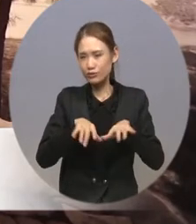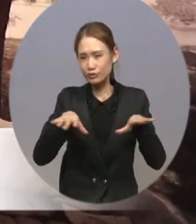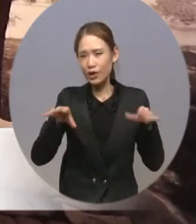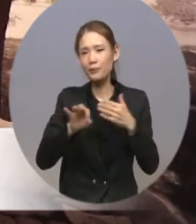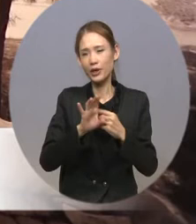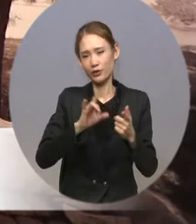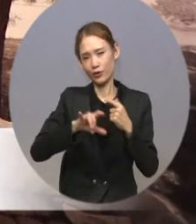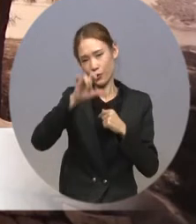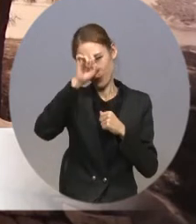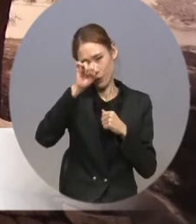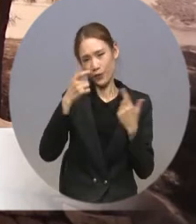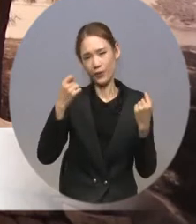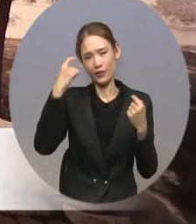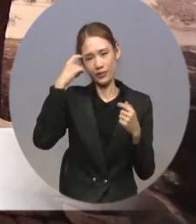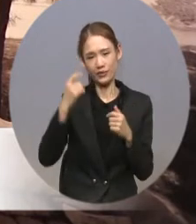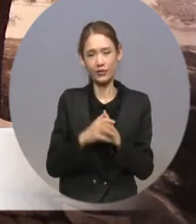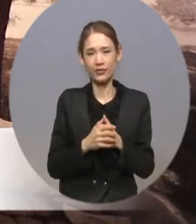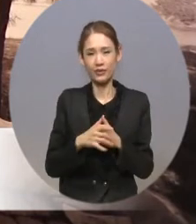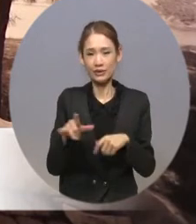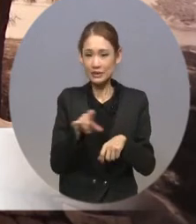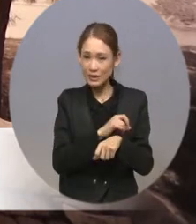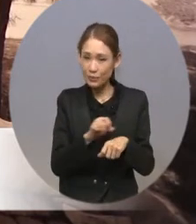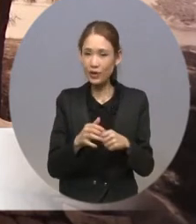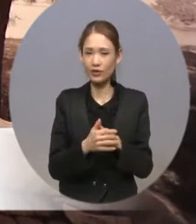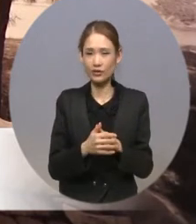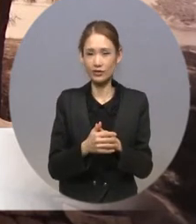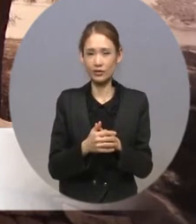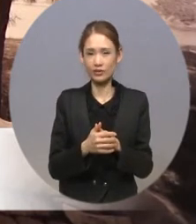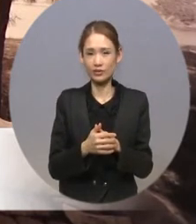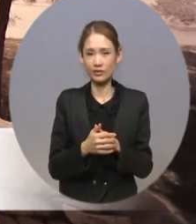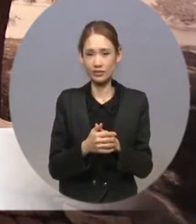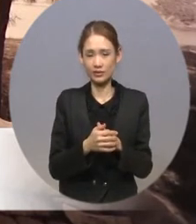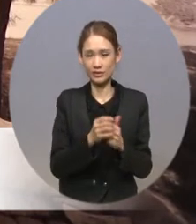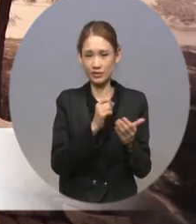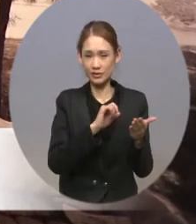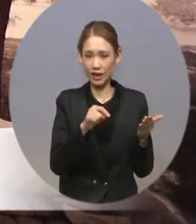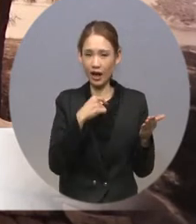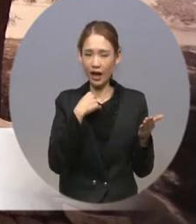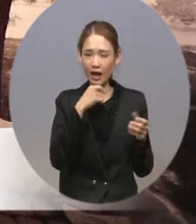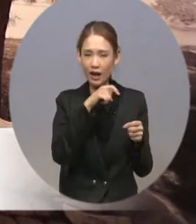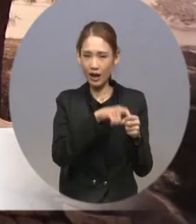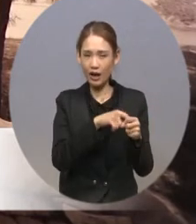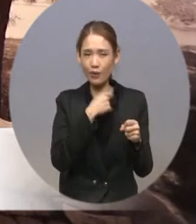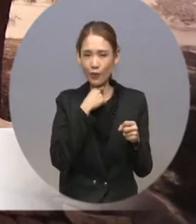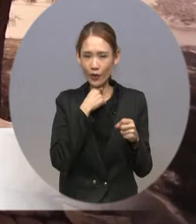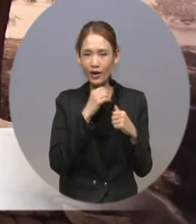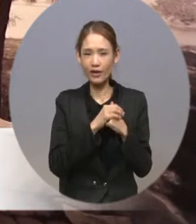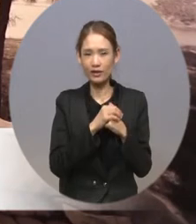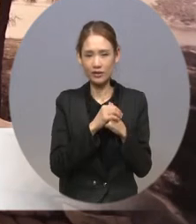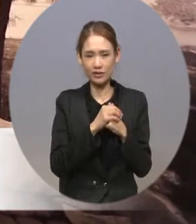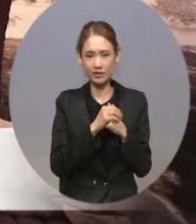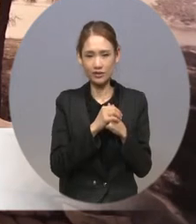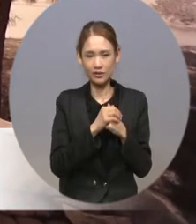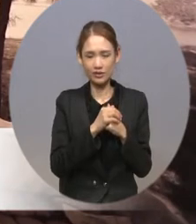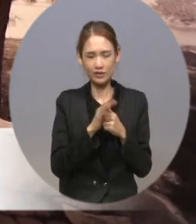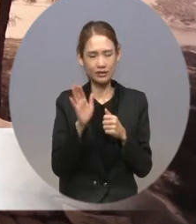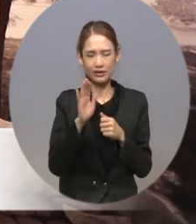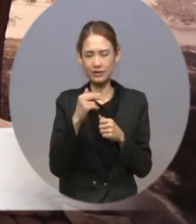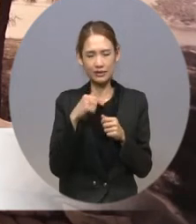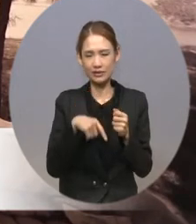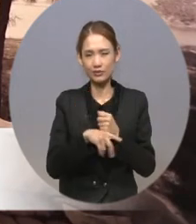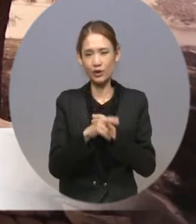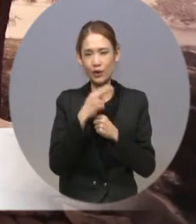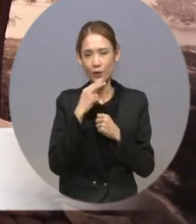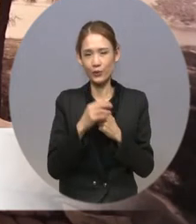작품이라고 생각하거든요. 그래서 뭐 특별히 뭐 그 저자의 의도를 뭐 알려고 한다든가 이런 건 별로 의미가 없는 것